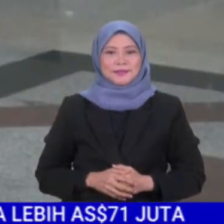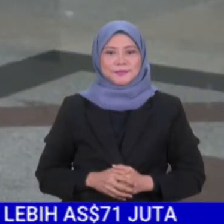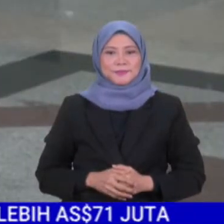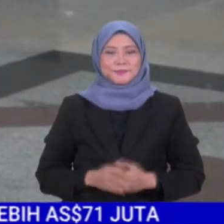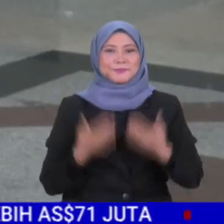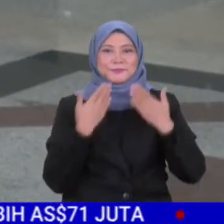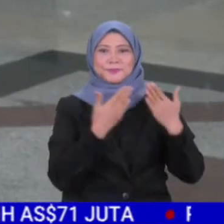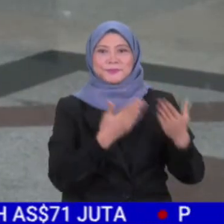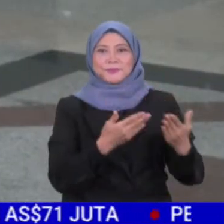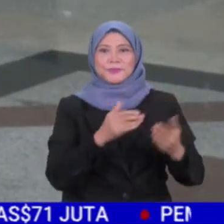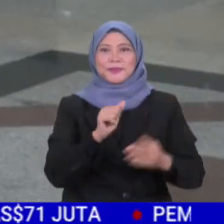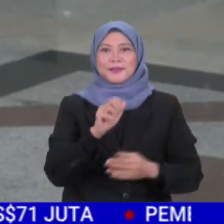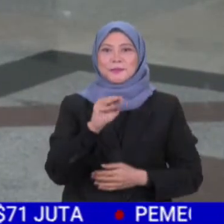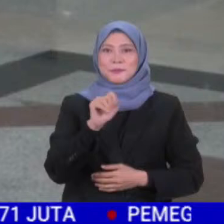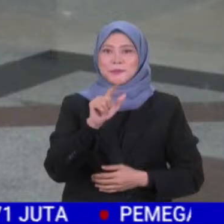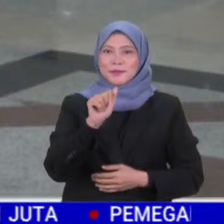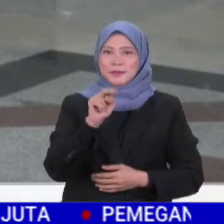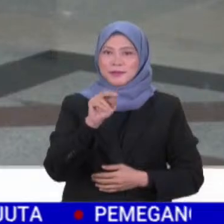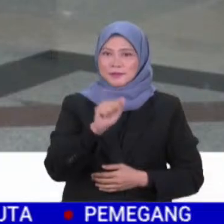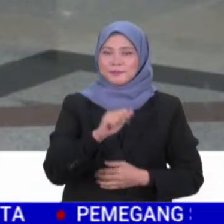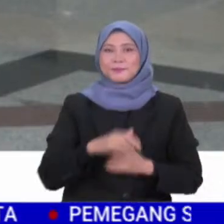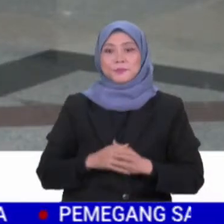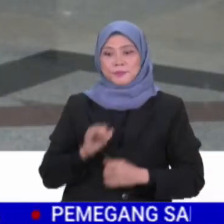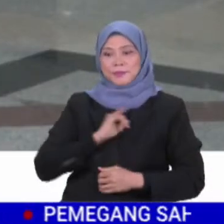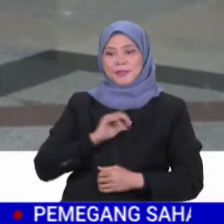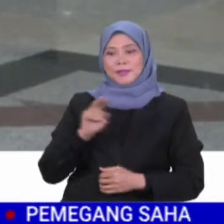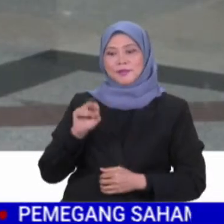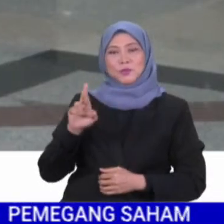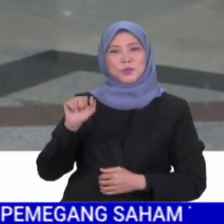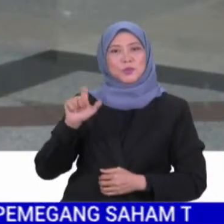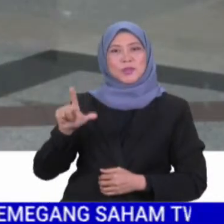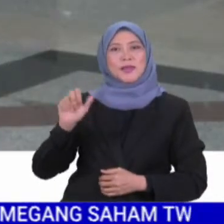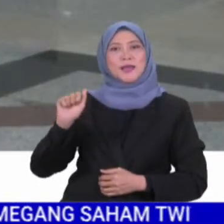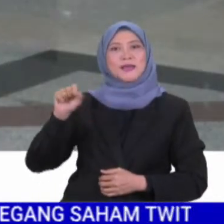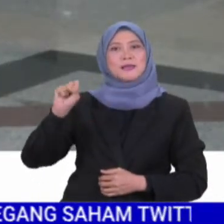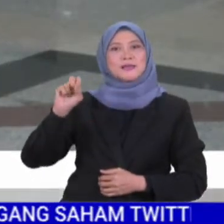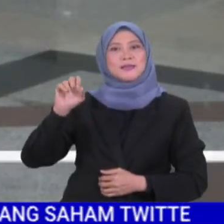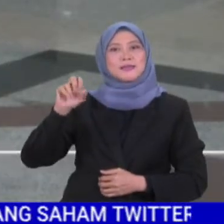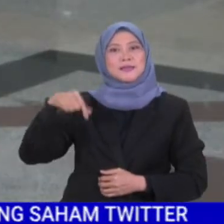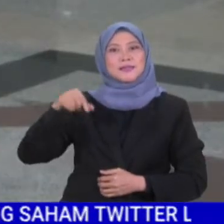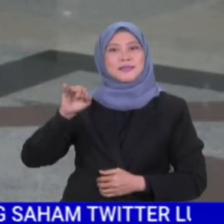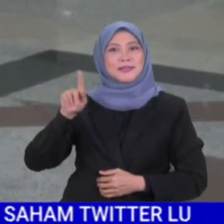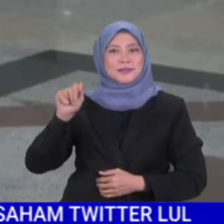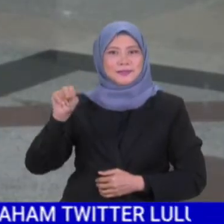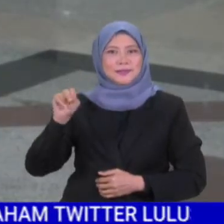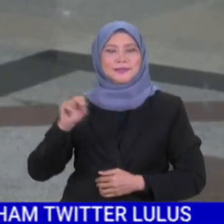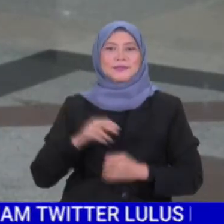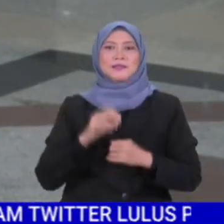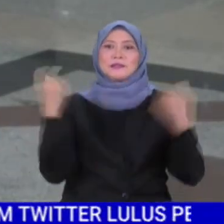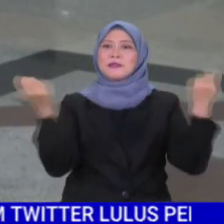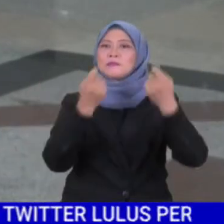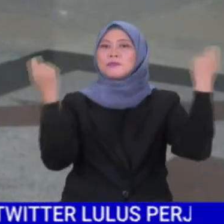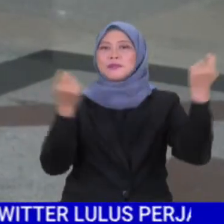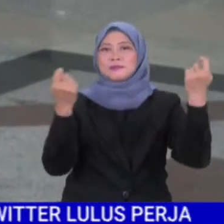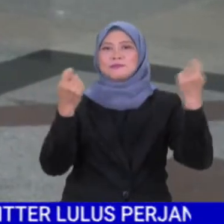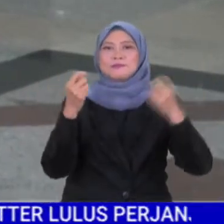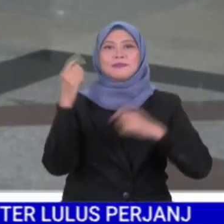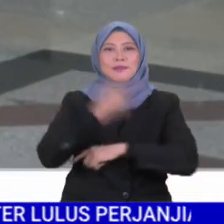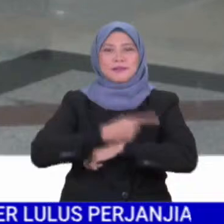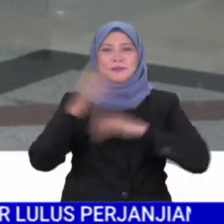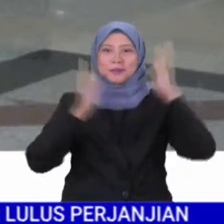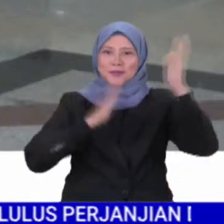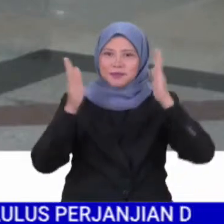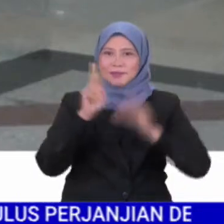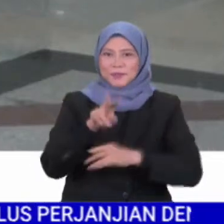Baik, Amalina, terima kasih. Berlintas langsung seketika bersama saya Nurul Ashikin Abdul Halim. Sambutan Hari Malaysia 2022 peringkat kebangsaan kini berada